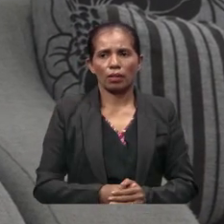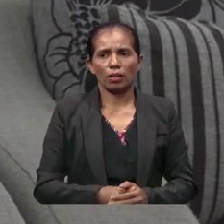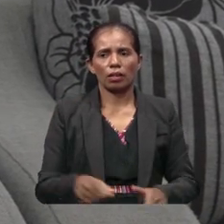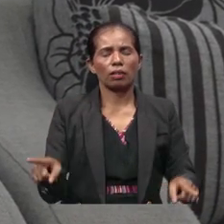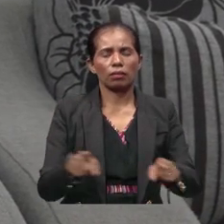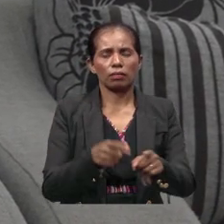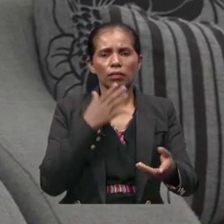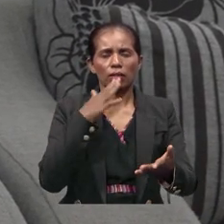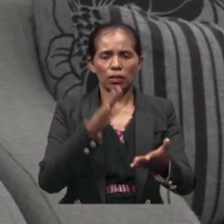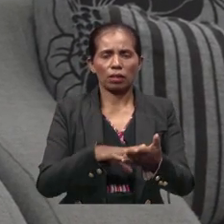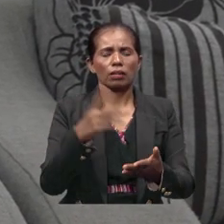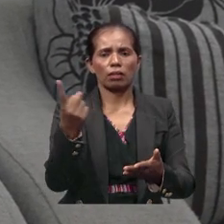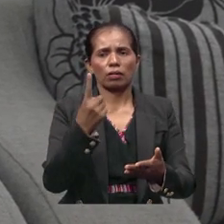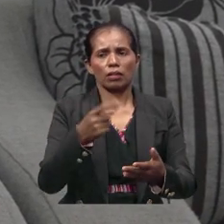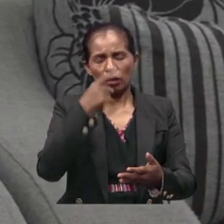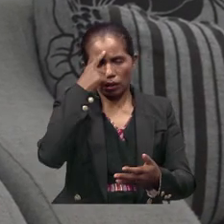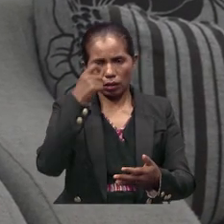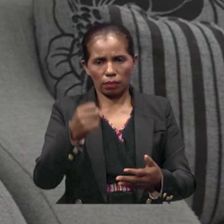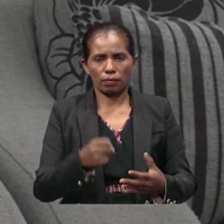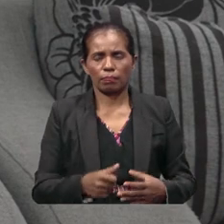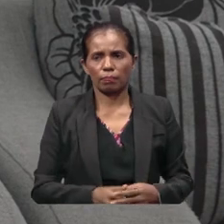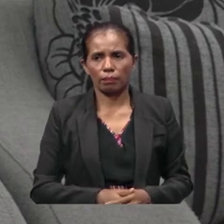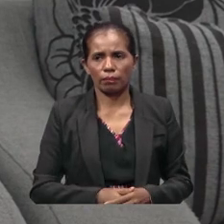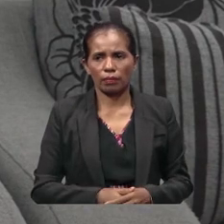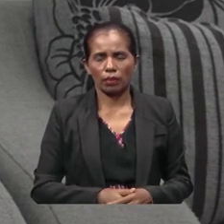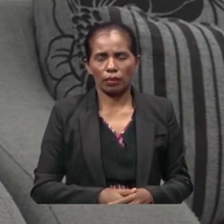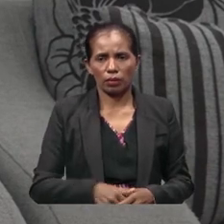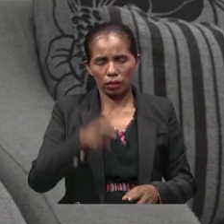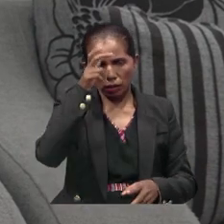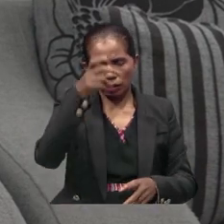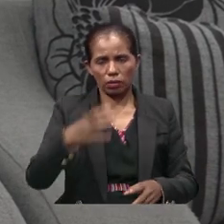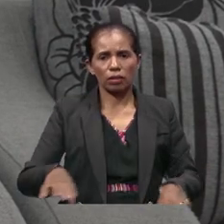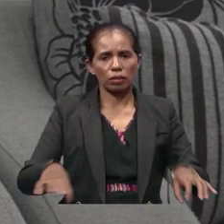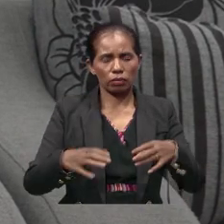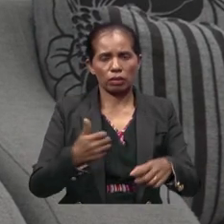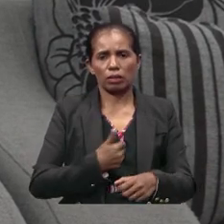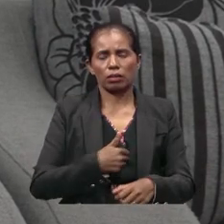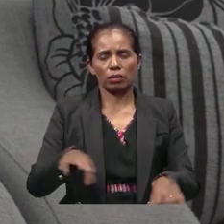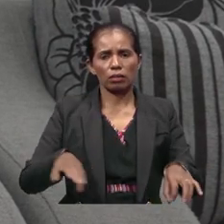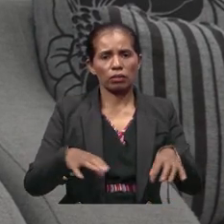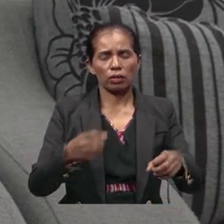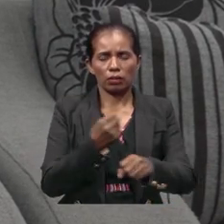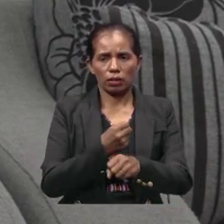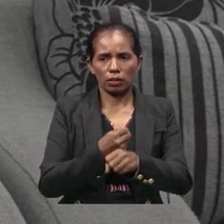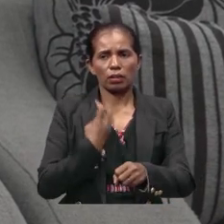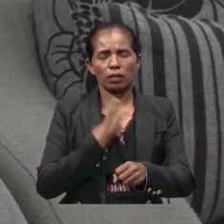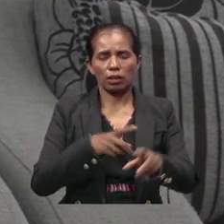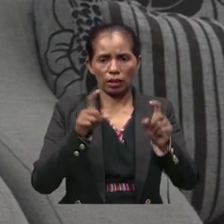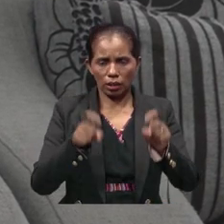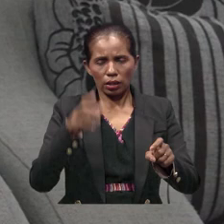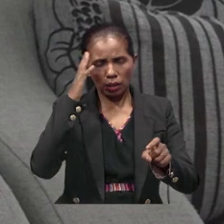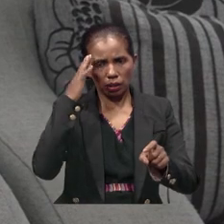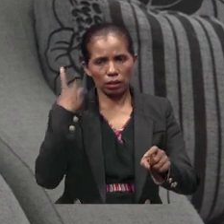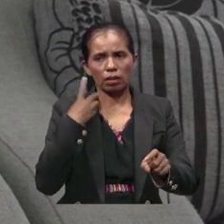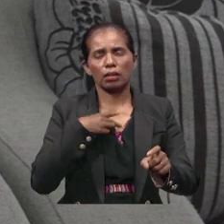art liutan. Tambah ni be dia buat ni servis yang lara ni makai teteh katen. Awal itu tinggal teteh makai